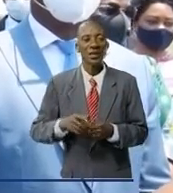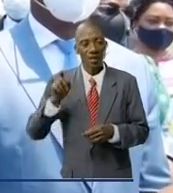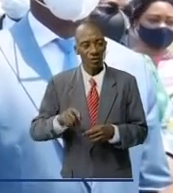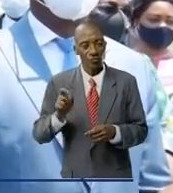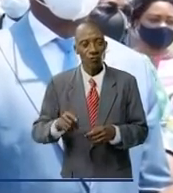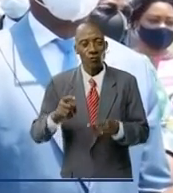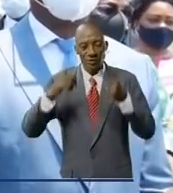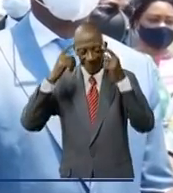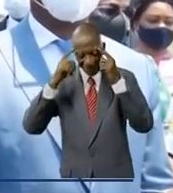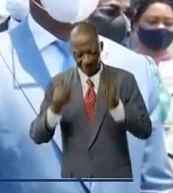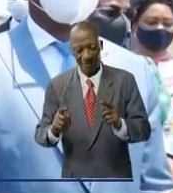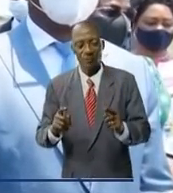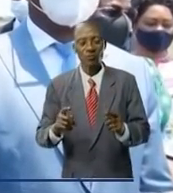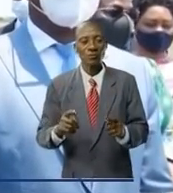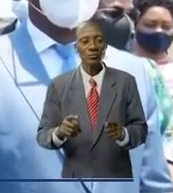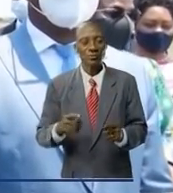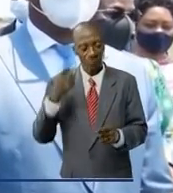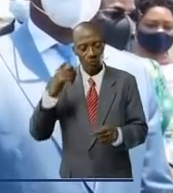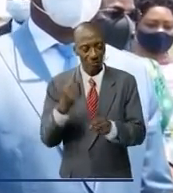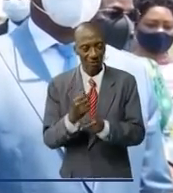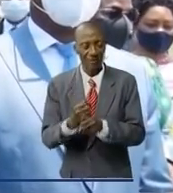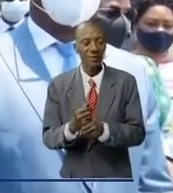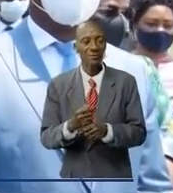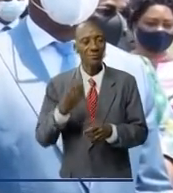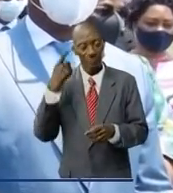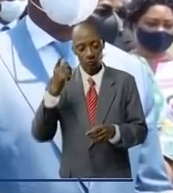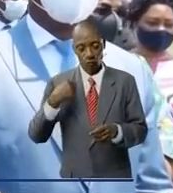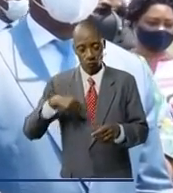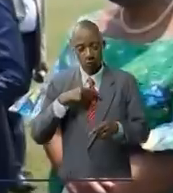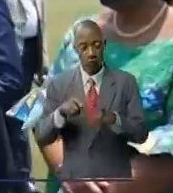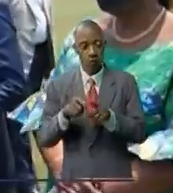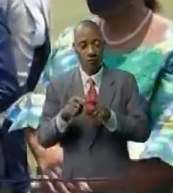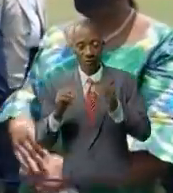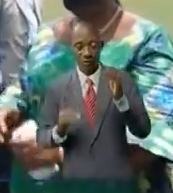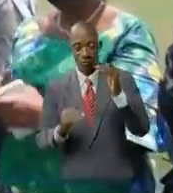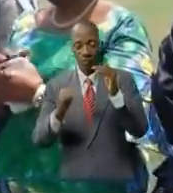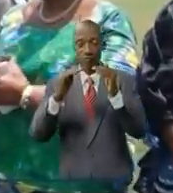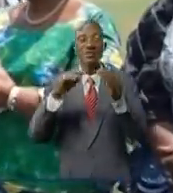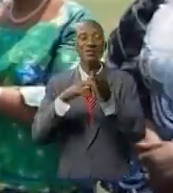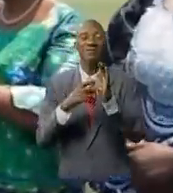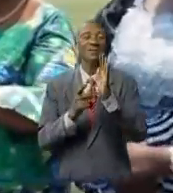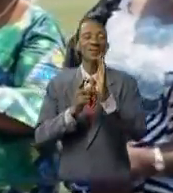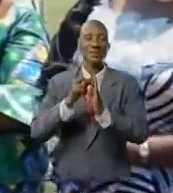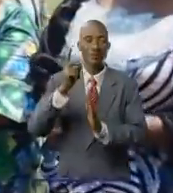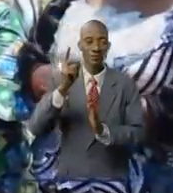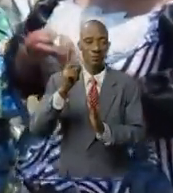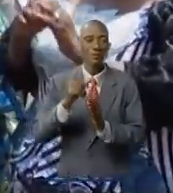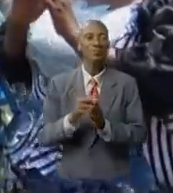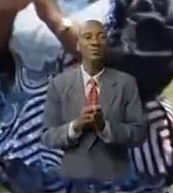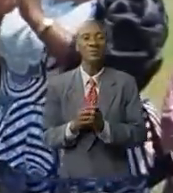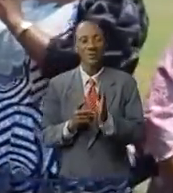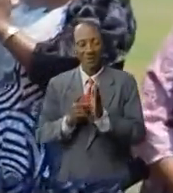de l'organisation pour que nous puissions arriver aussi à nous développer et améliorer nos